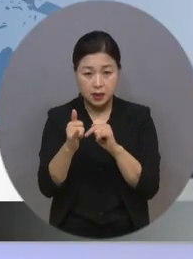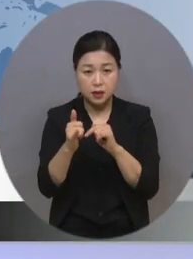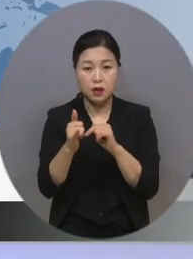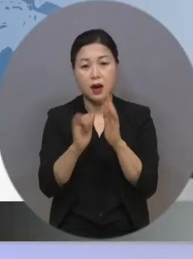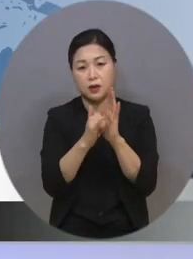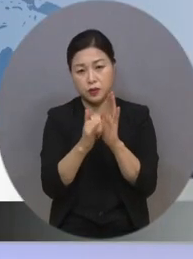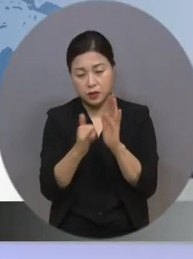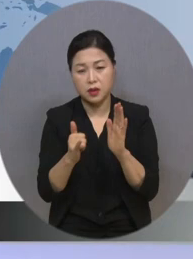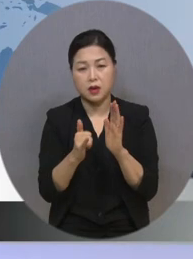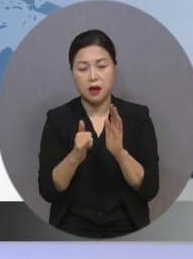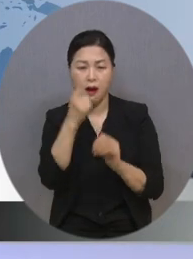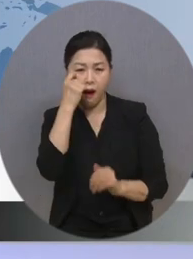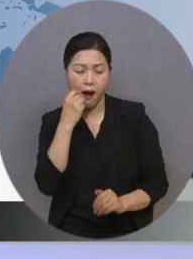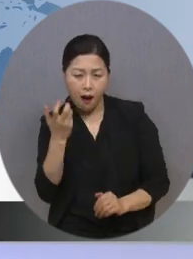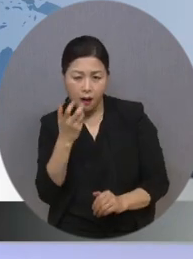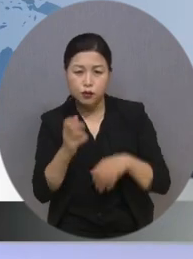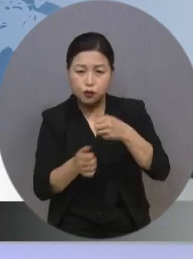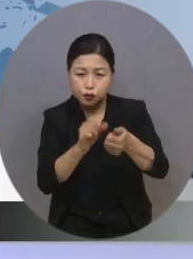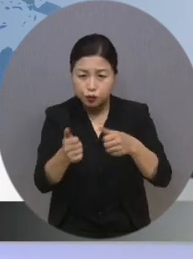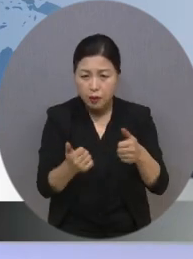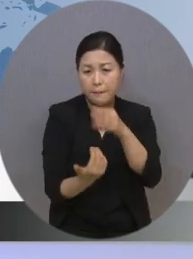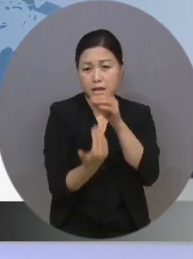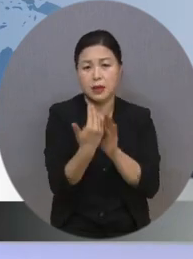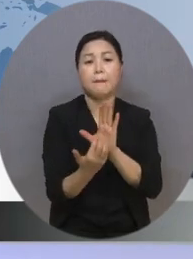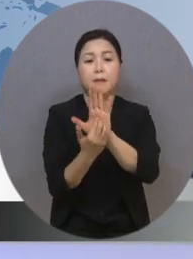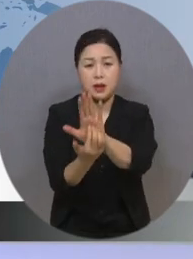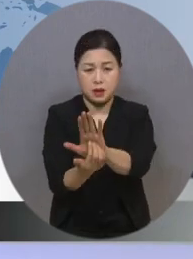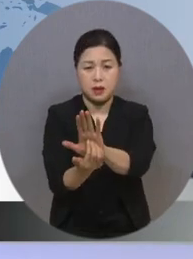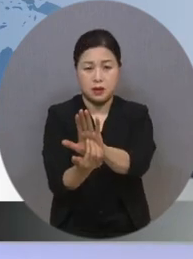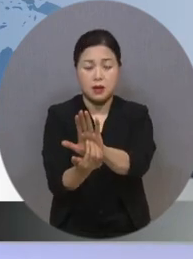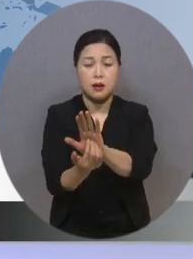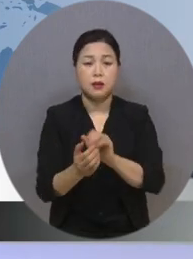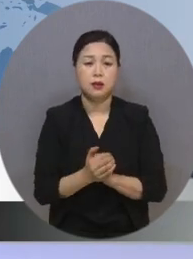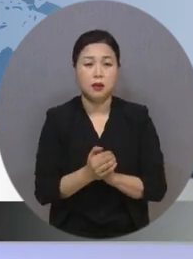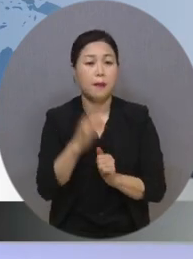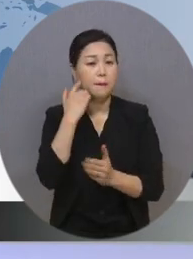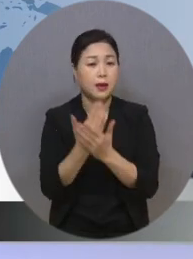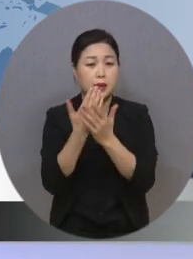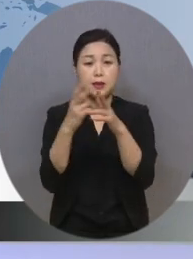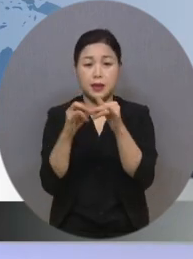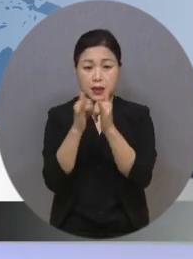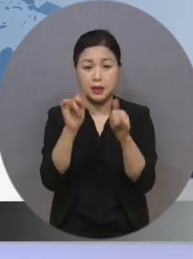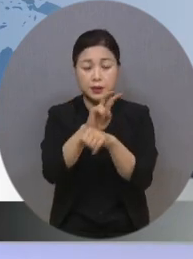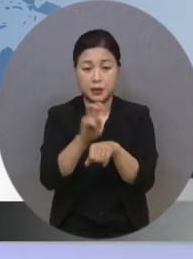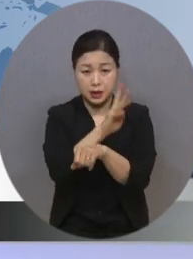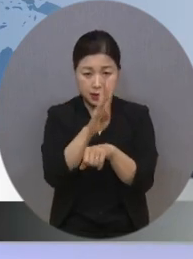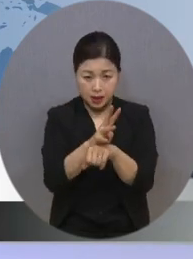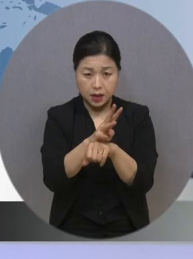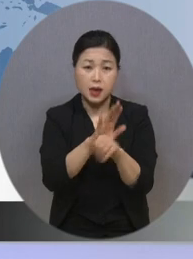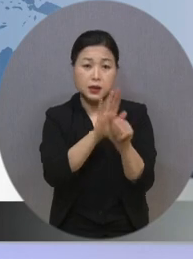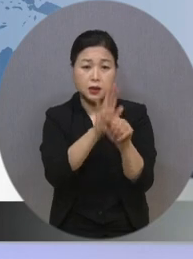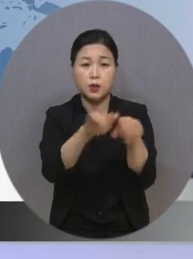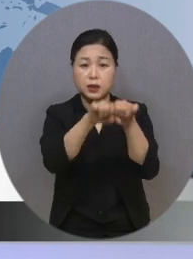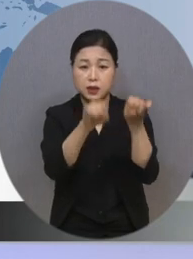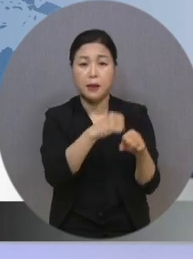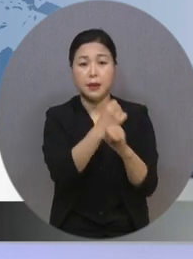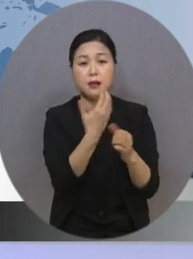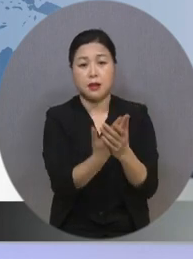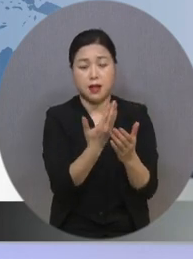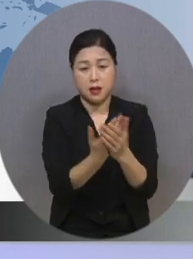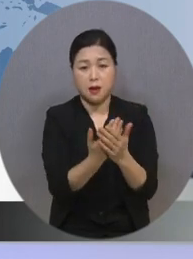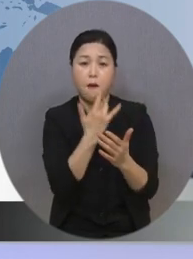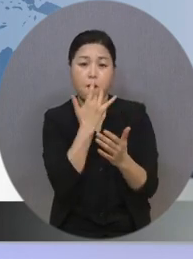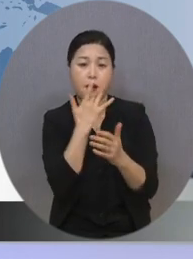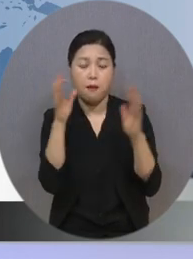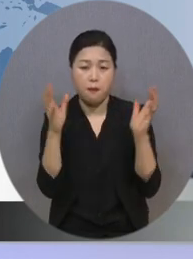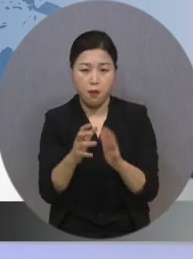가족들에게 더 이상 비극적인 죽음이 일어나지 않도록 발달장애인 24시간 지원체계 구축을 촉구하는